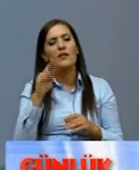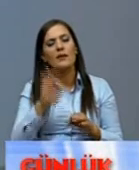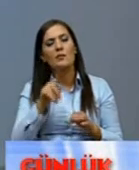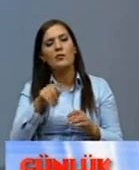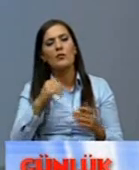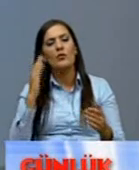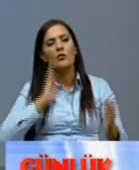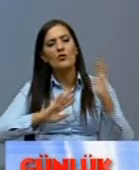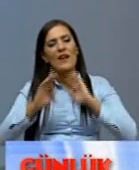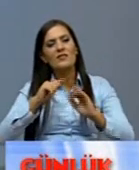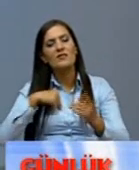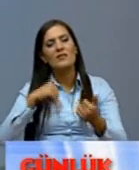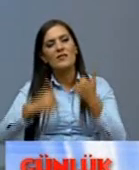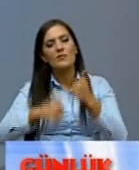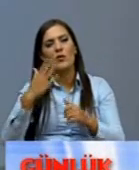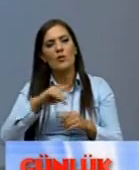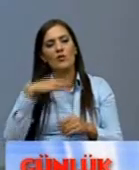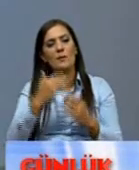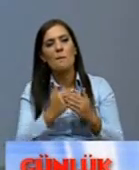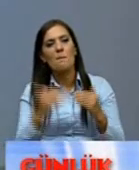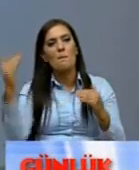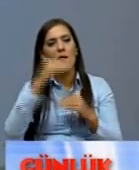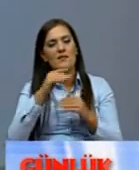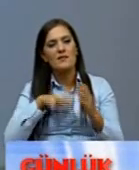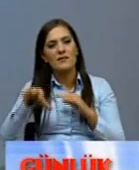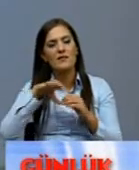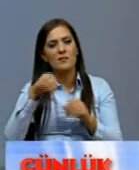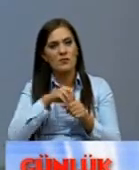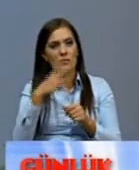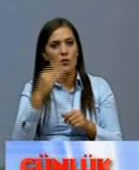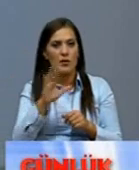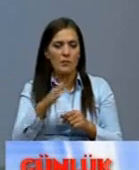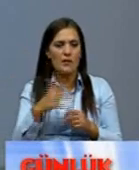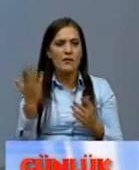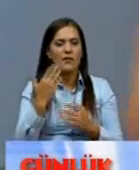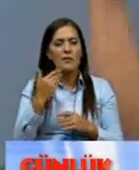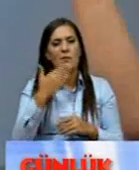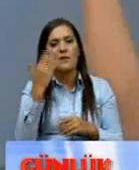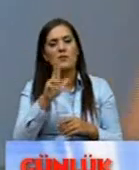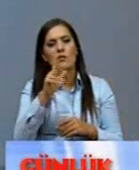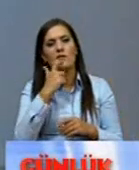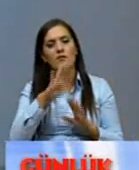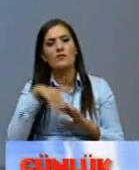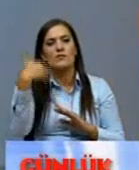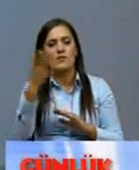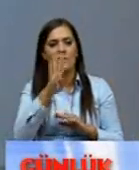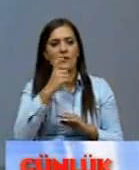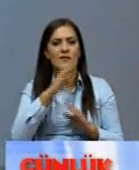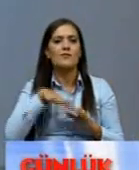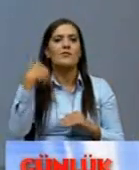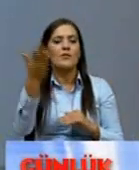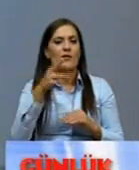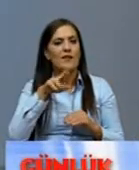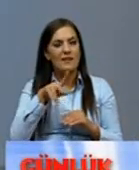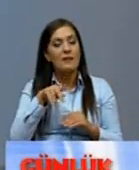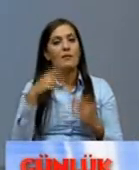hani güreş müsabakalarında olduğu gibi böyle master kategorilerinde yarışmalar olabilir. Yani işte misal 30 yaşından sonra, 40 yaşından